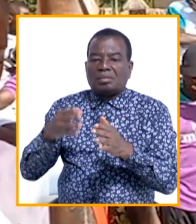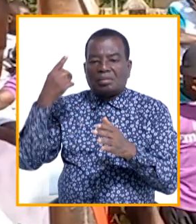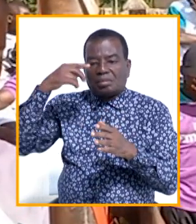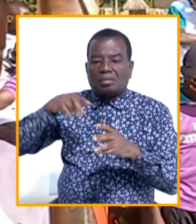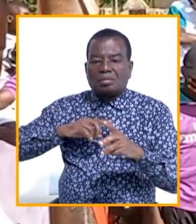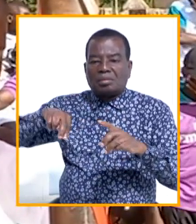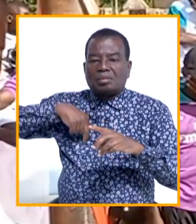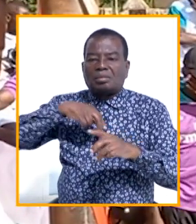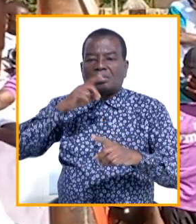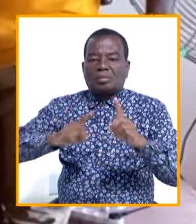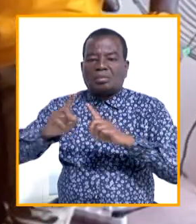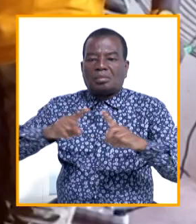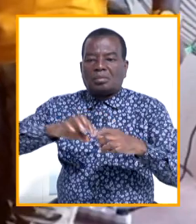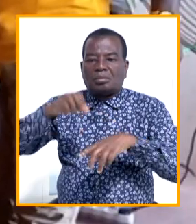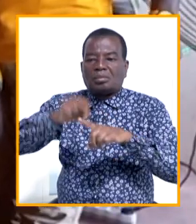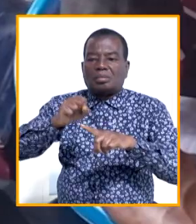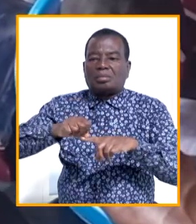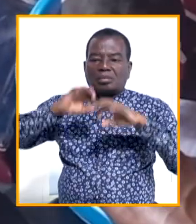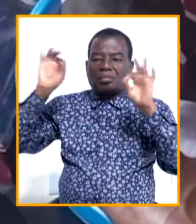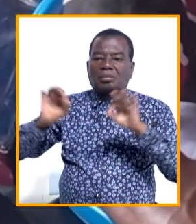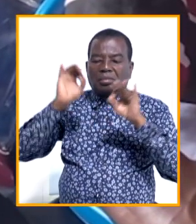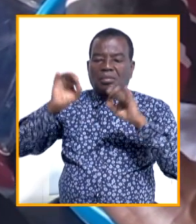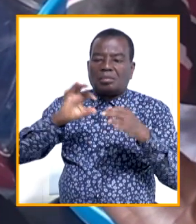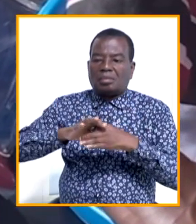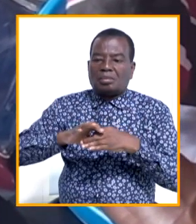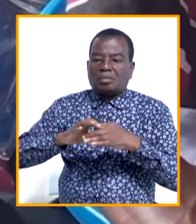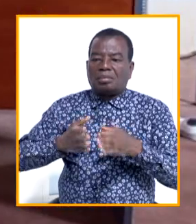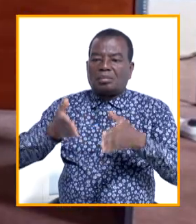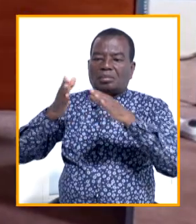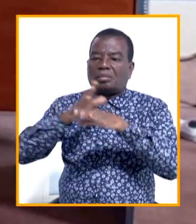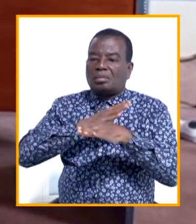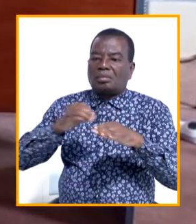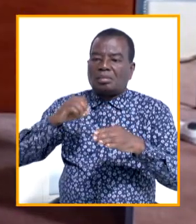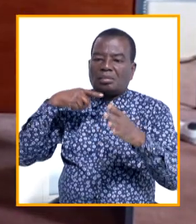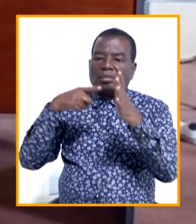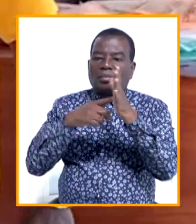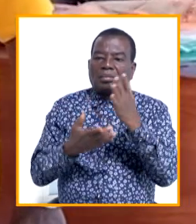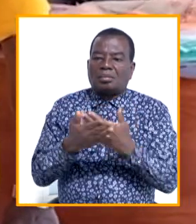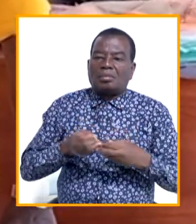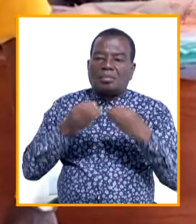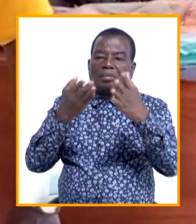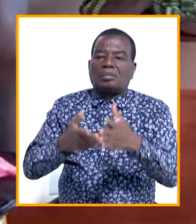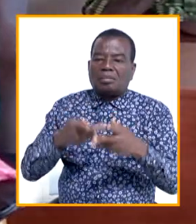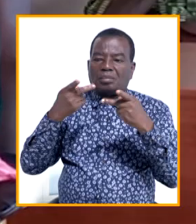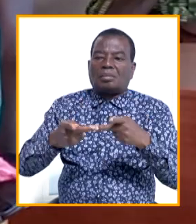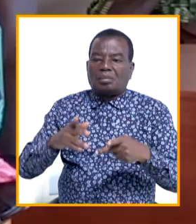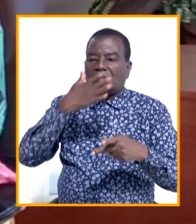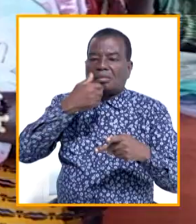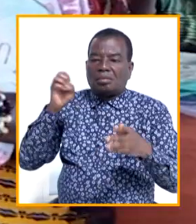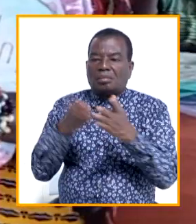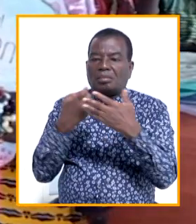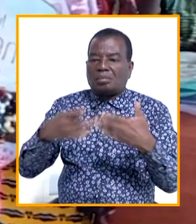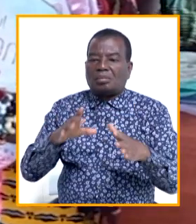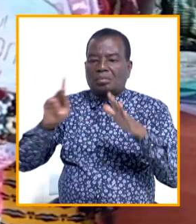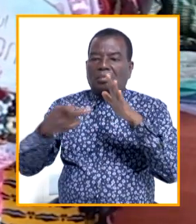discuter de ce sujet-l la cérémonie d'inauguration des infrastructures à cokoun a été marquée par la remise de présents aux meilleurs élèves du